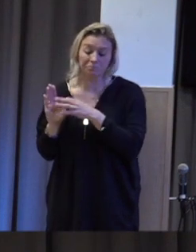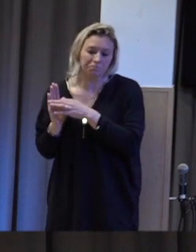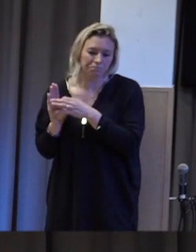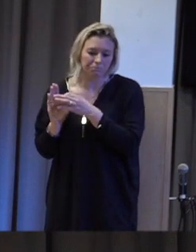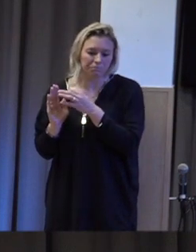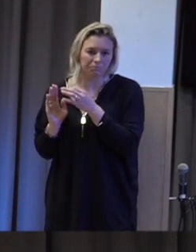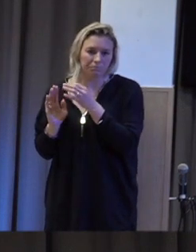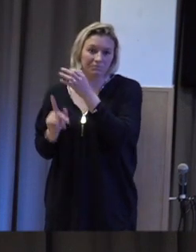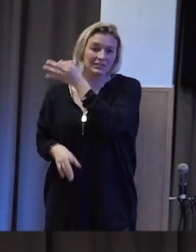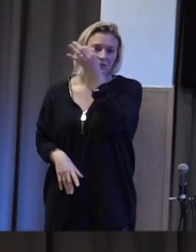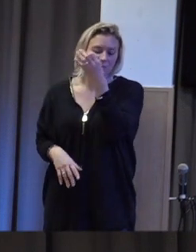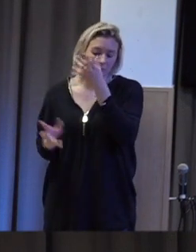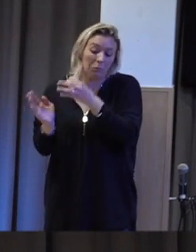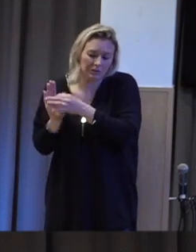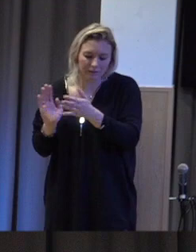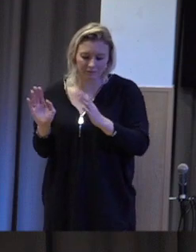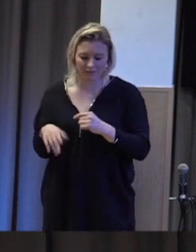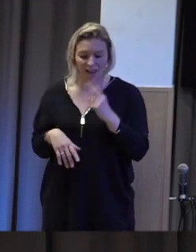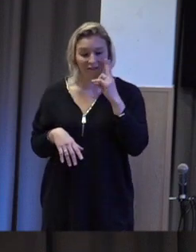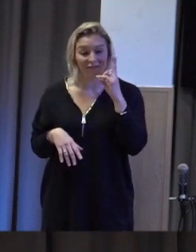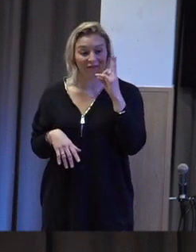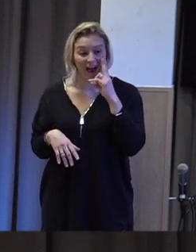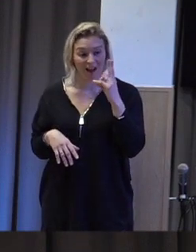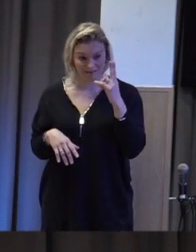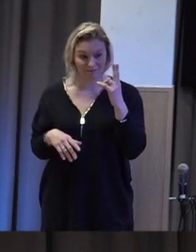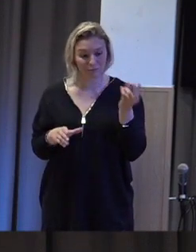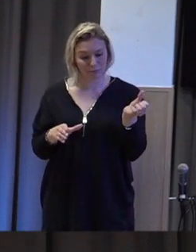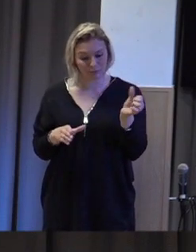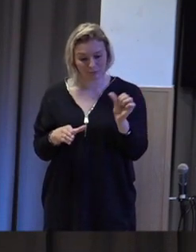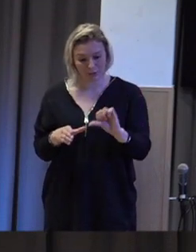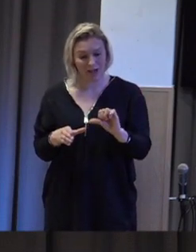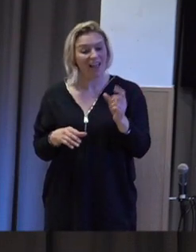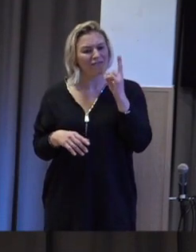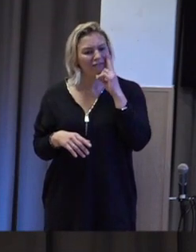Et il est dit aussi que la parole de Dieu nous dit que le vin réjouit le cœur de l'homme.